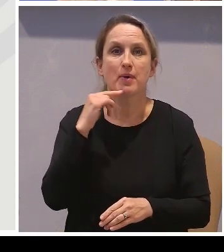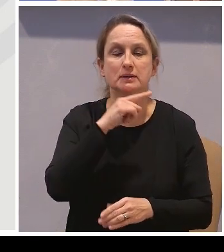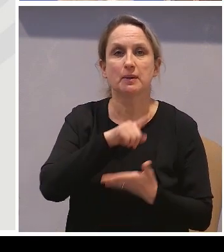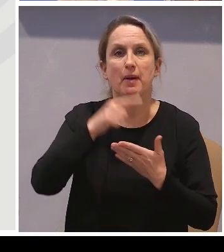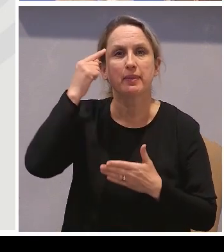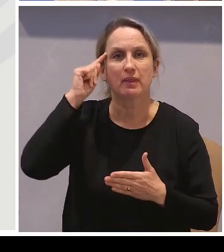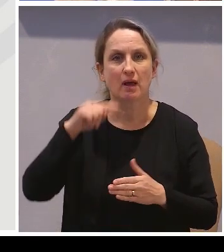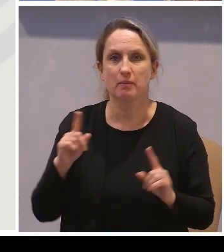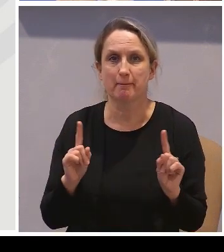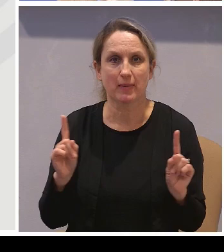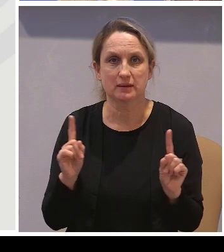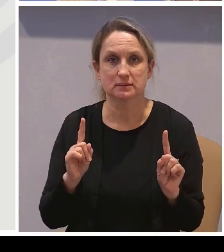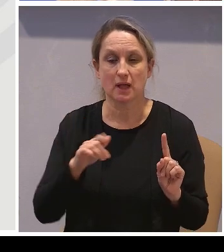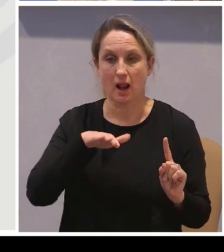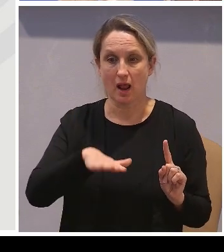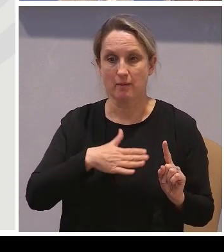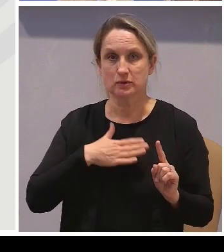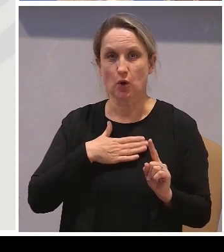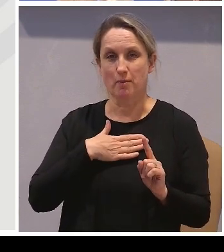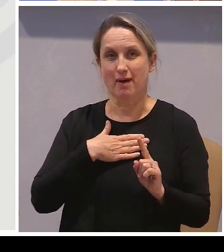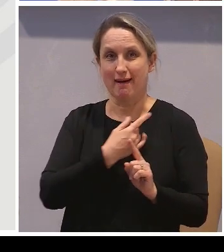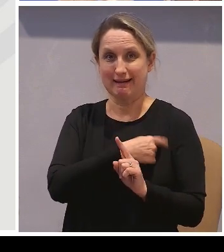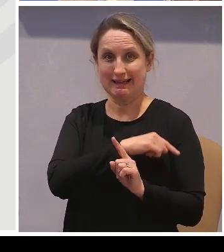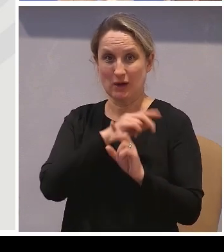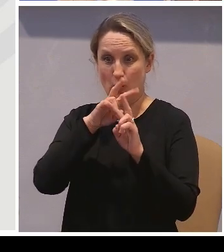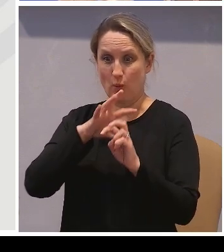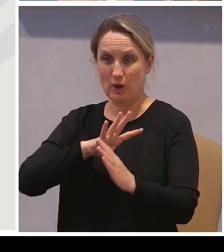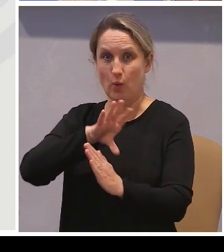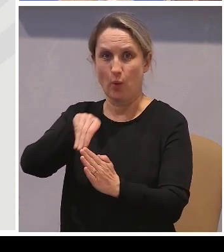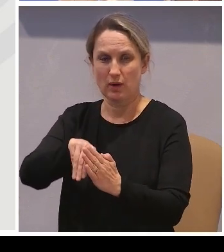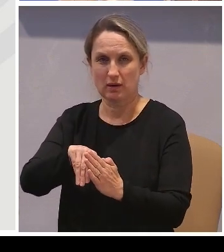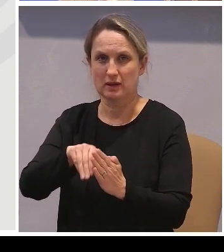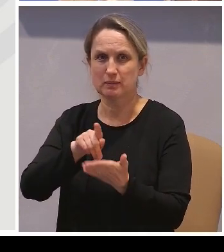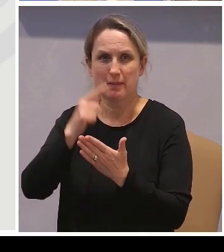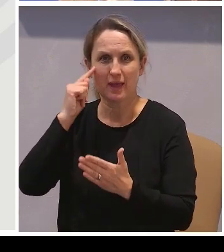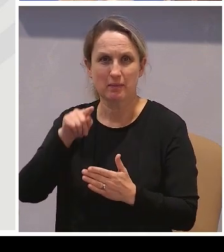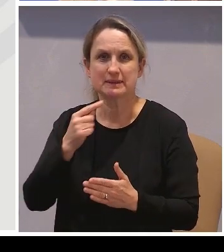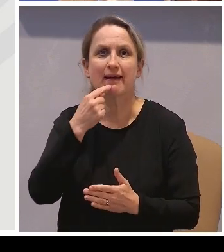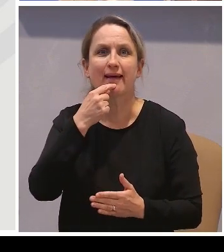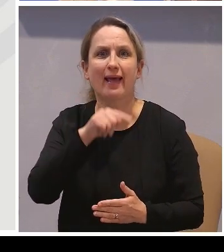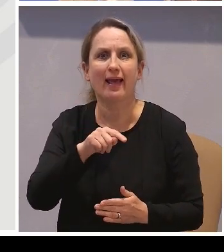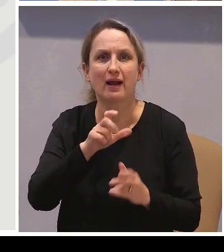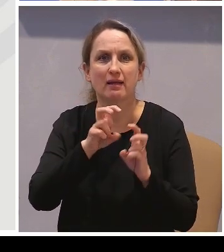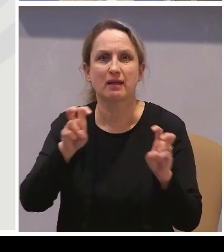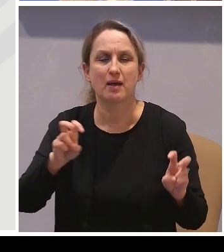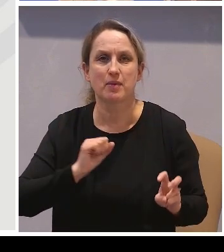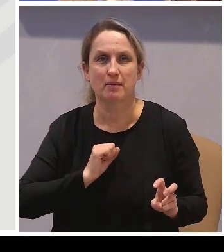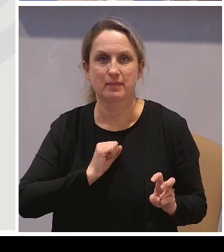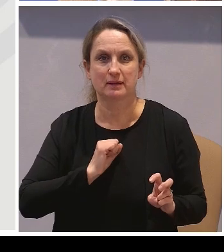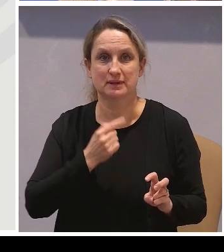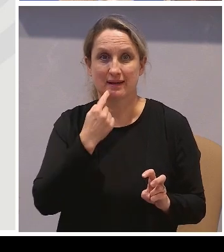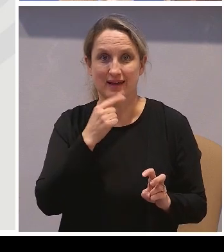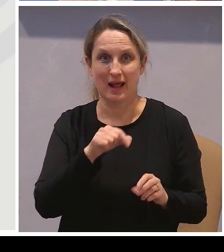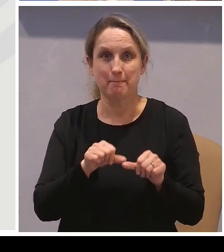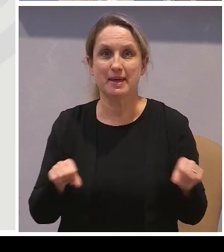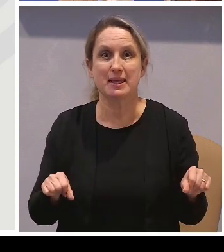teadma, if kui I go tema laps 2 minutes osaleb. overtime. What should a parent Keeleteemast me know siin rääkisime juba. when their child Keeleteema ei participates ole mitte sellepärast, in a et trial? see oleks nagu Now we